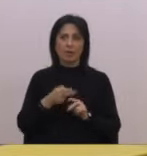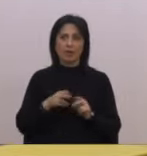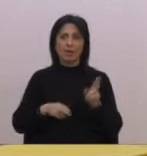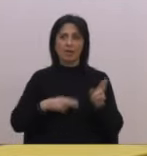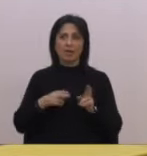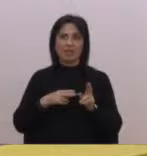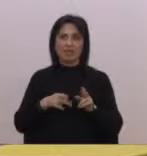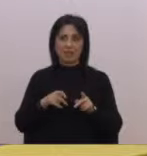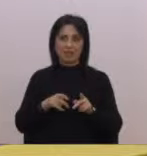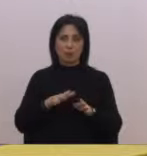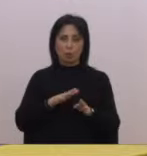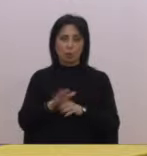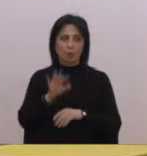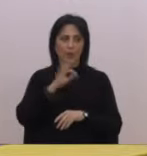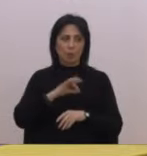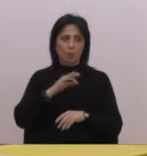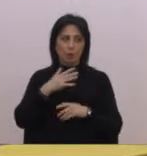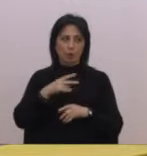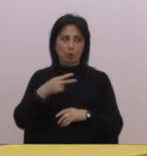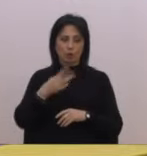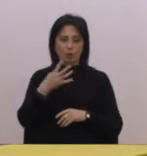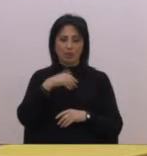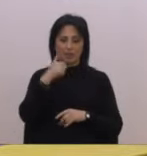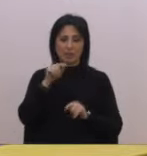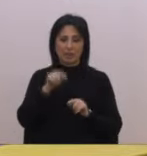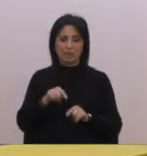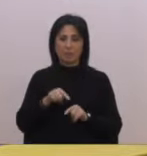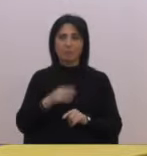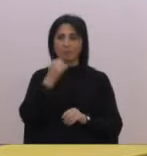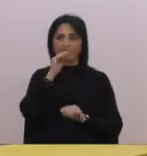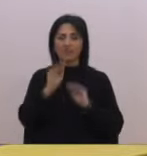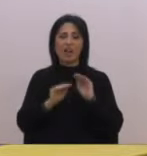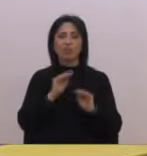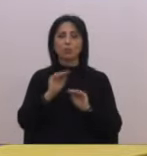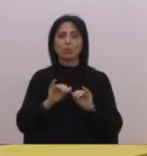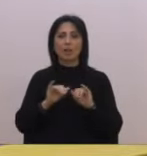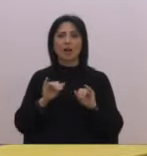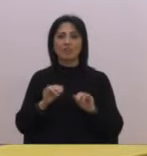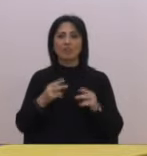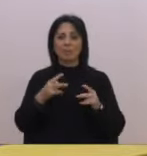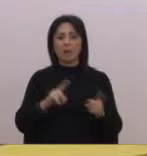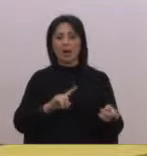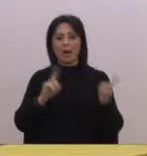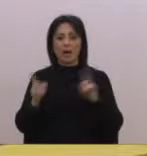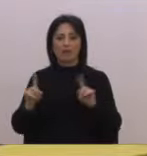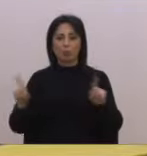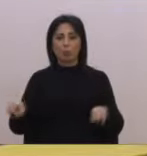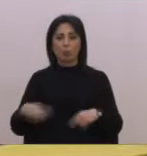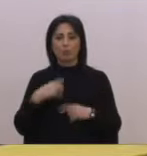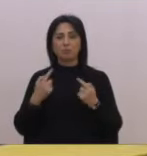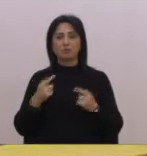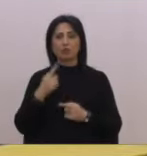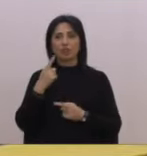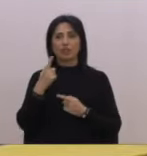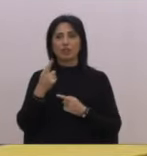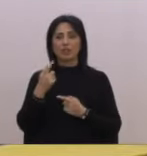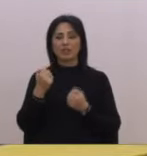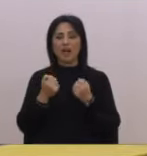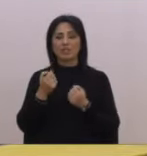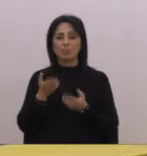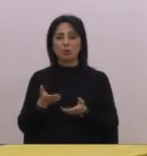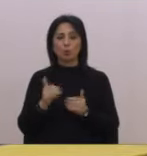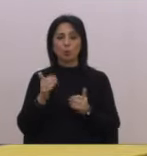რკინიგზის პოტენციალის სრულად გამოყენებას უკვე 24 წლიდან. ინფრასტრუქტურის განვითარების პარალელურად ხორციელდება მნიშვნელოვანი რეფორმები ტრანსპორტის